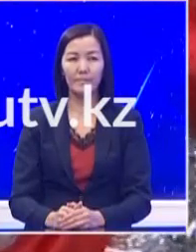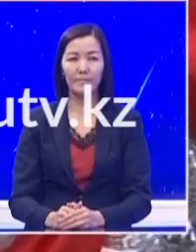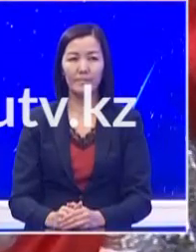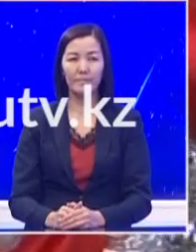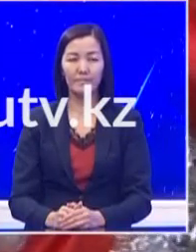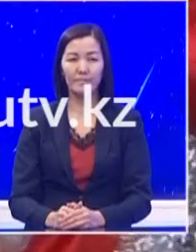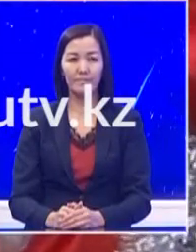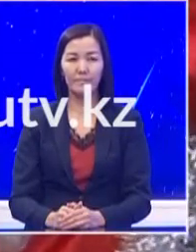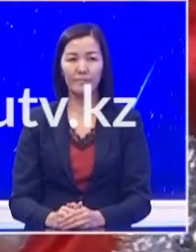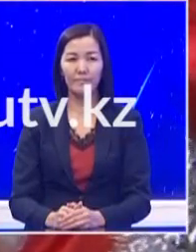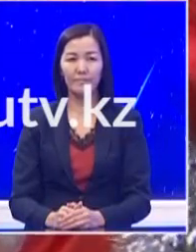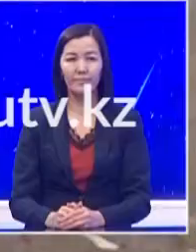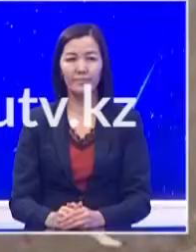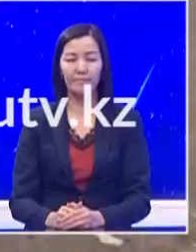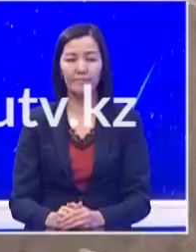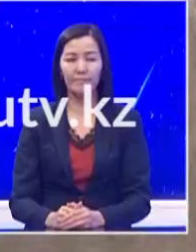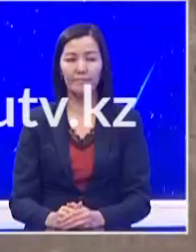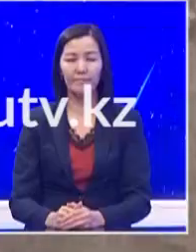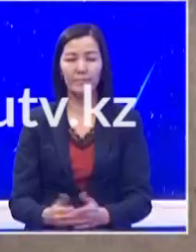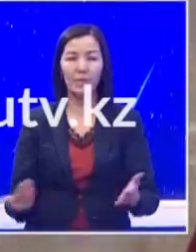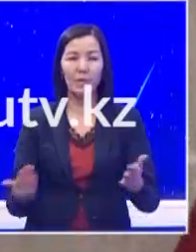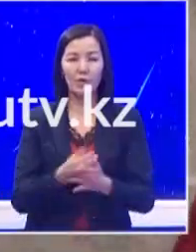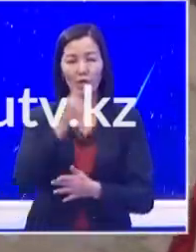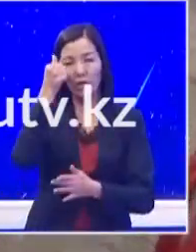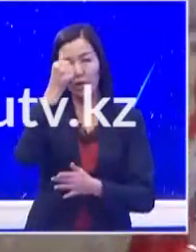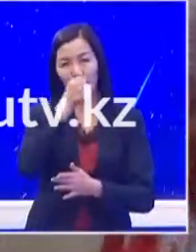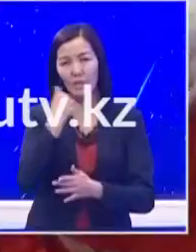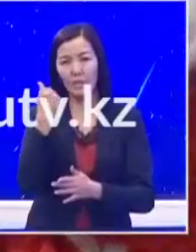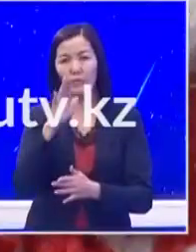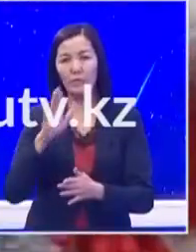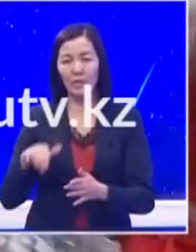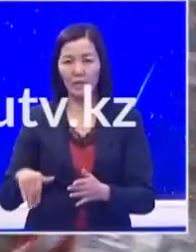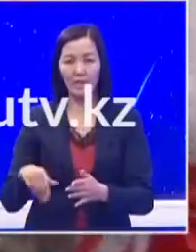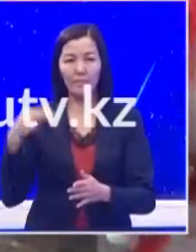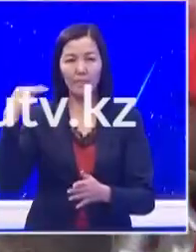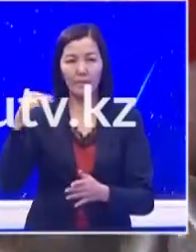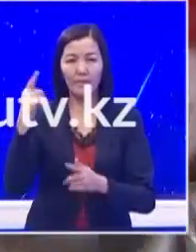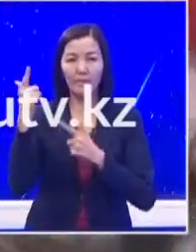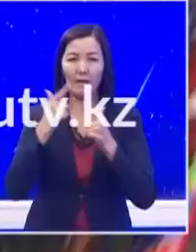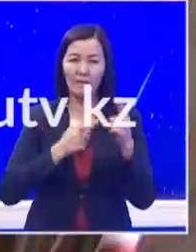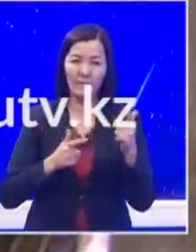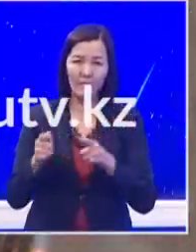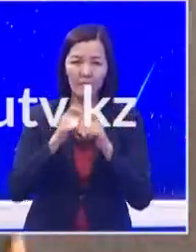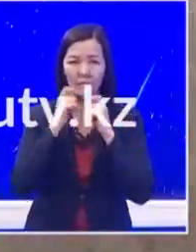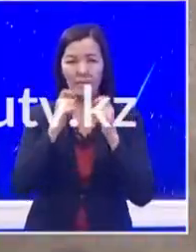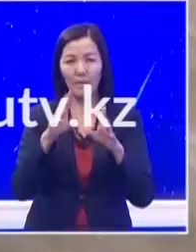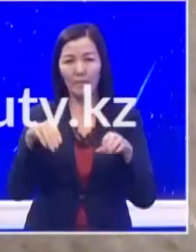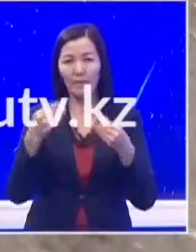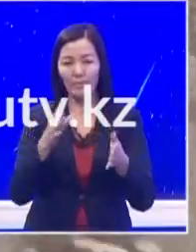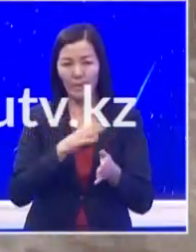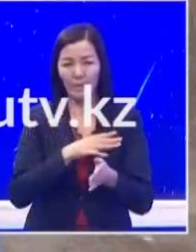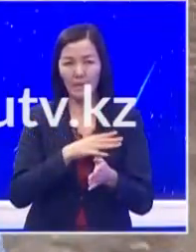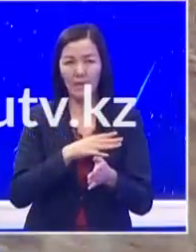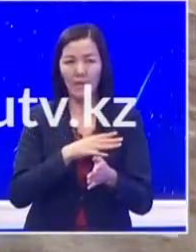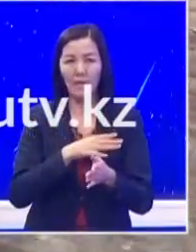жері сықырлап келіп қалды. Жаңа жыл кейіпкерлері осыдан соң президент атынан әзірленген сый-сияпаттарды ұстатты. Оның